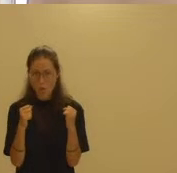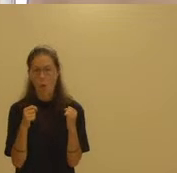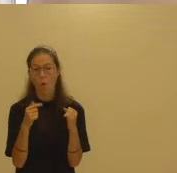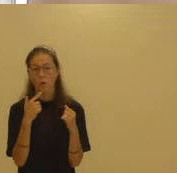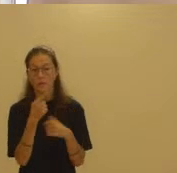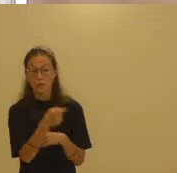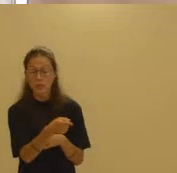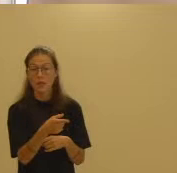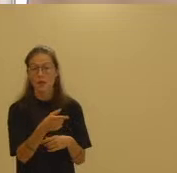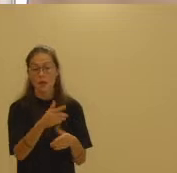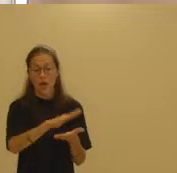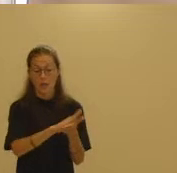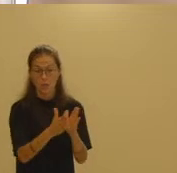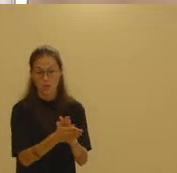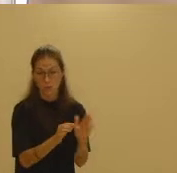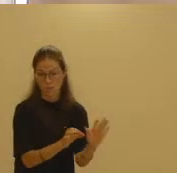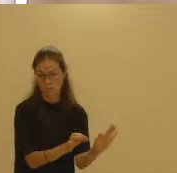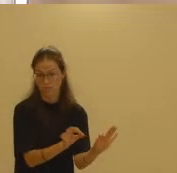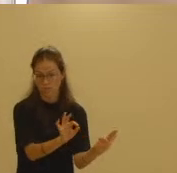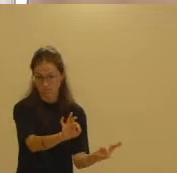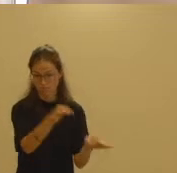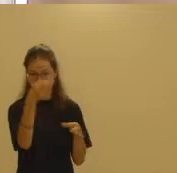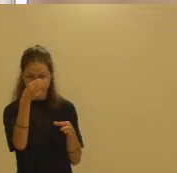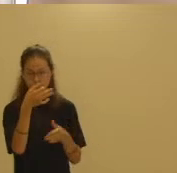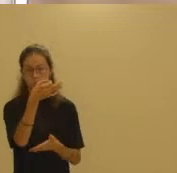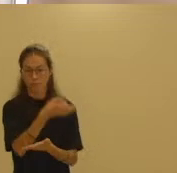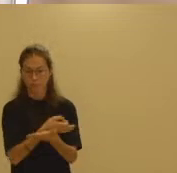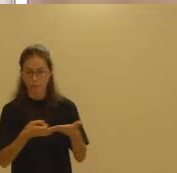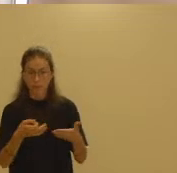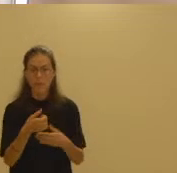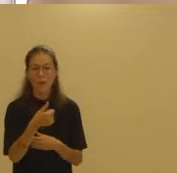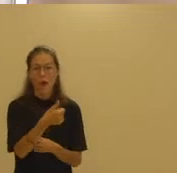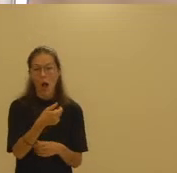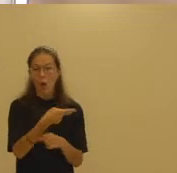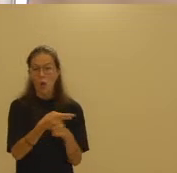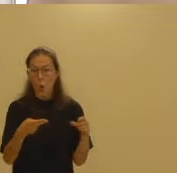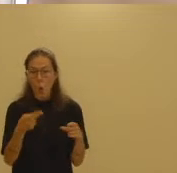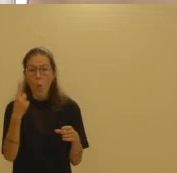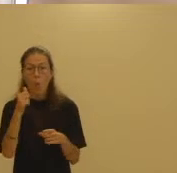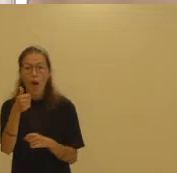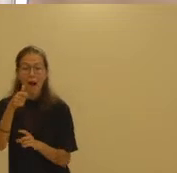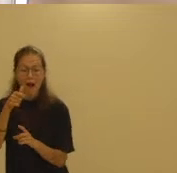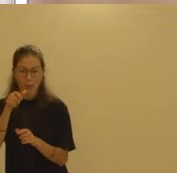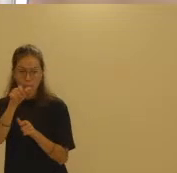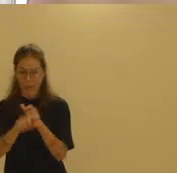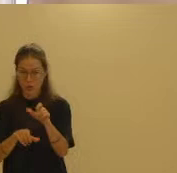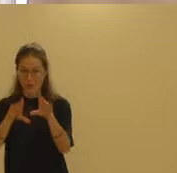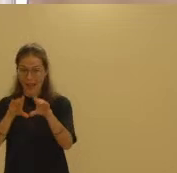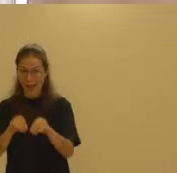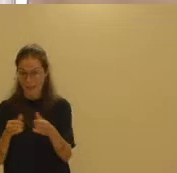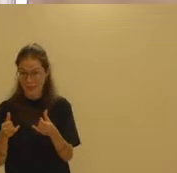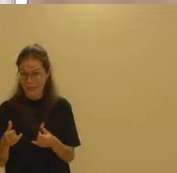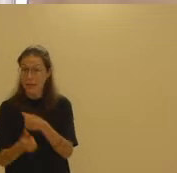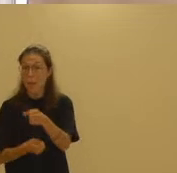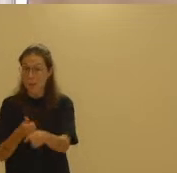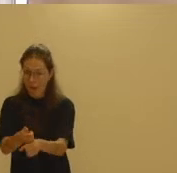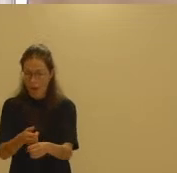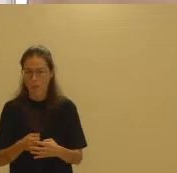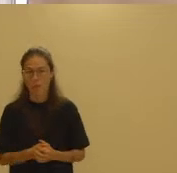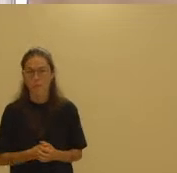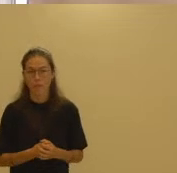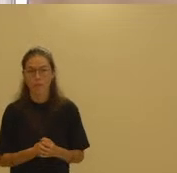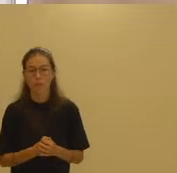ses factures sur la base d'un montant forfaitaire fixé à 1 euro par habitant par an pour les prestations décrites ci-dessus.